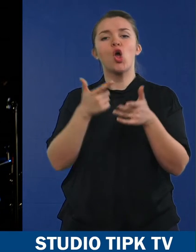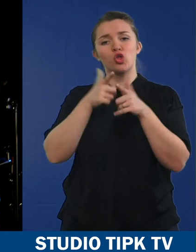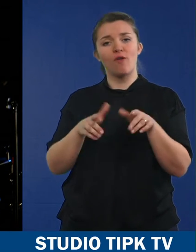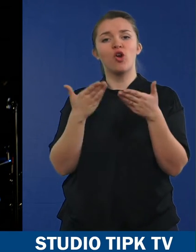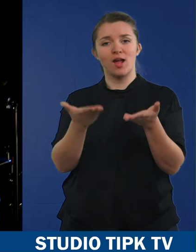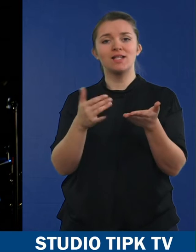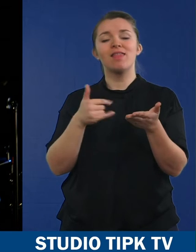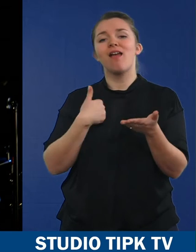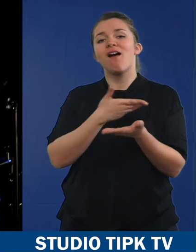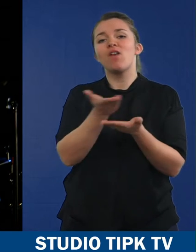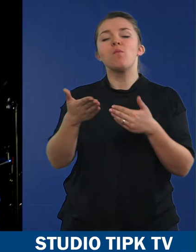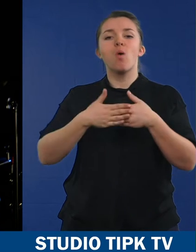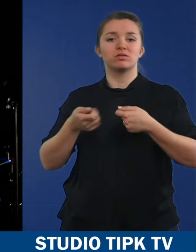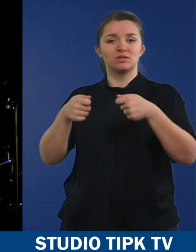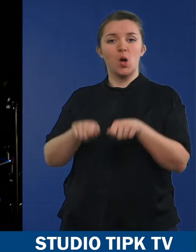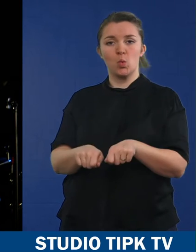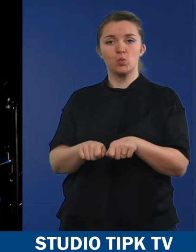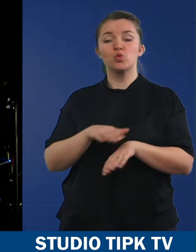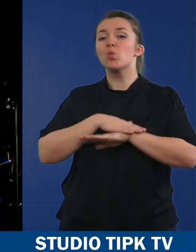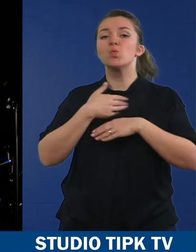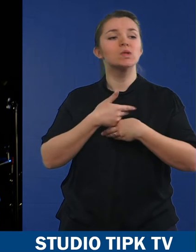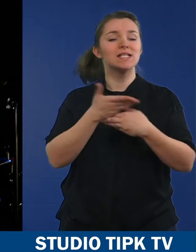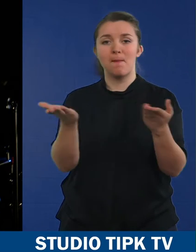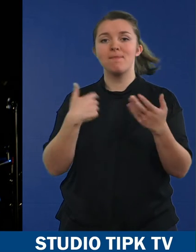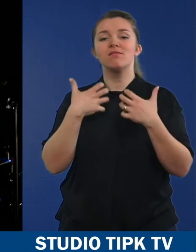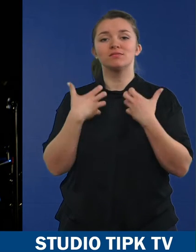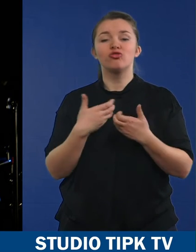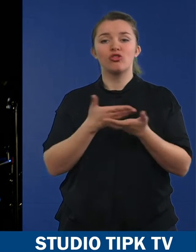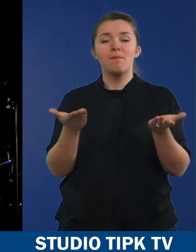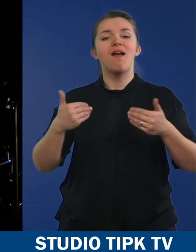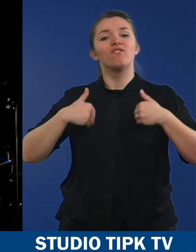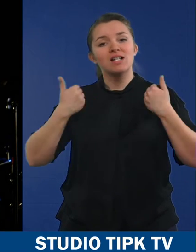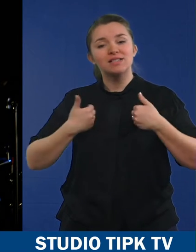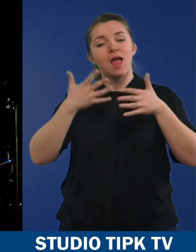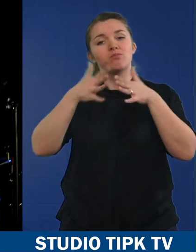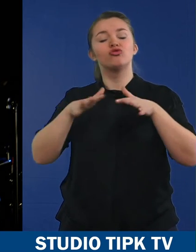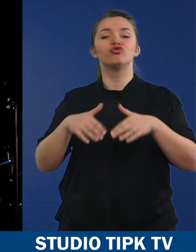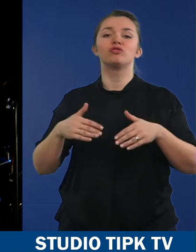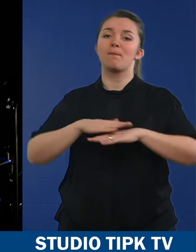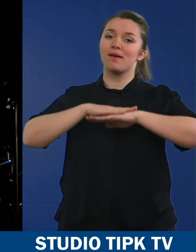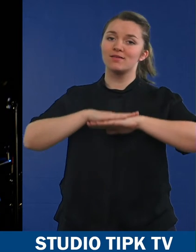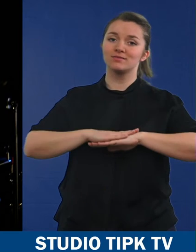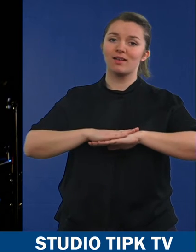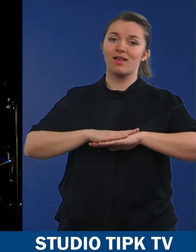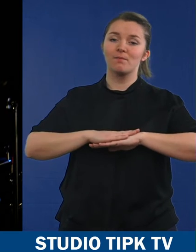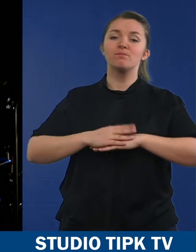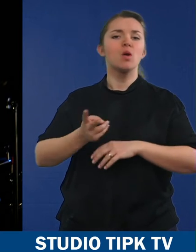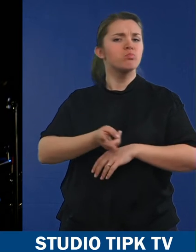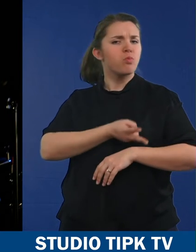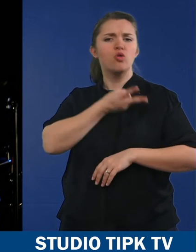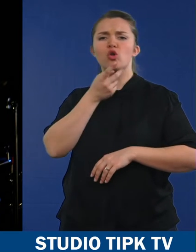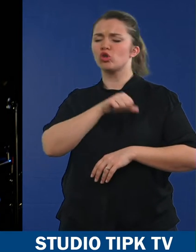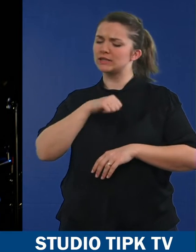Dovolite, da vam ob zaključku vsem zaželim vesele božične praznike, ponosno